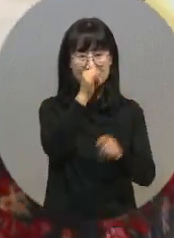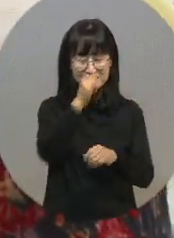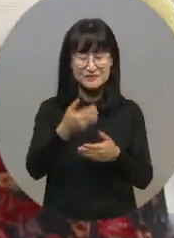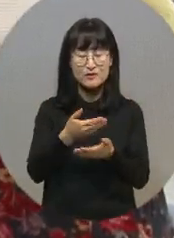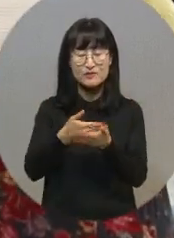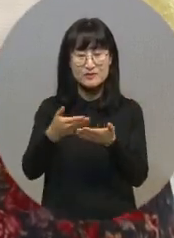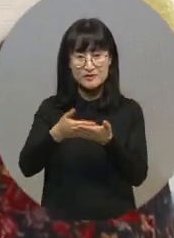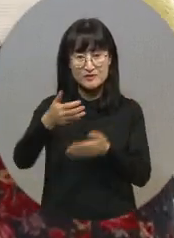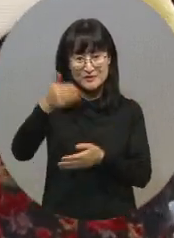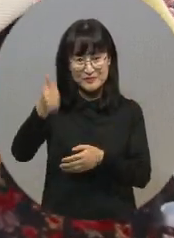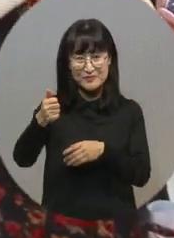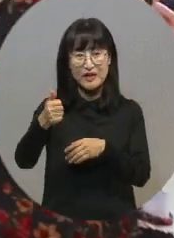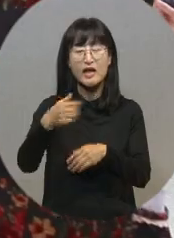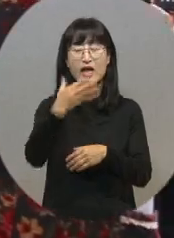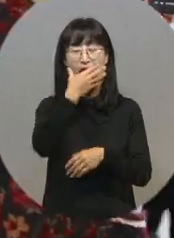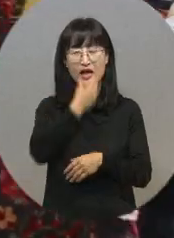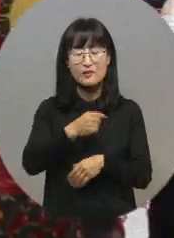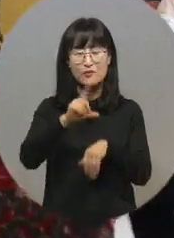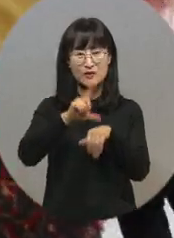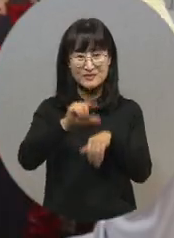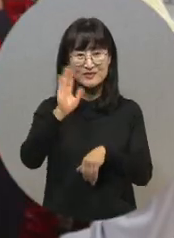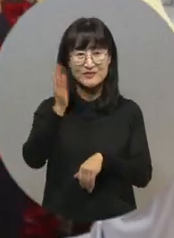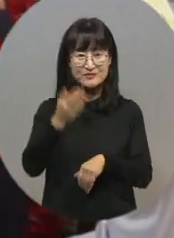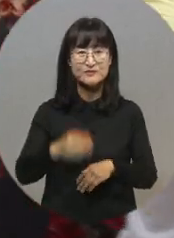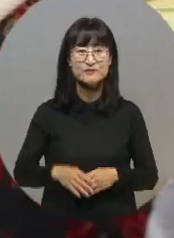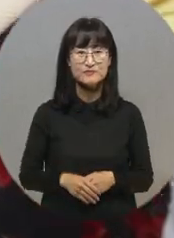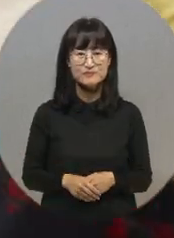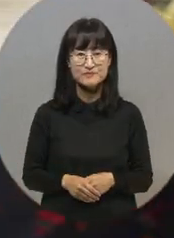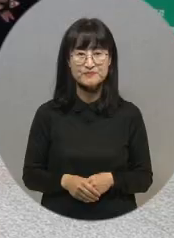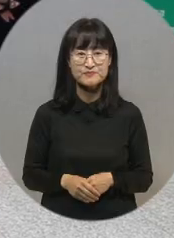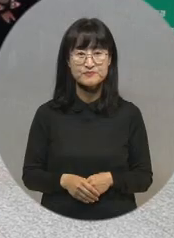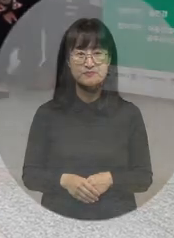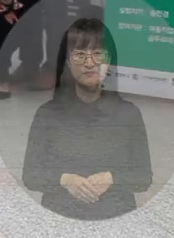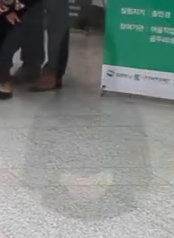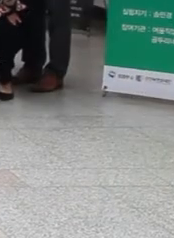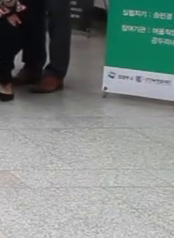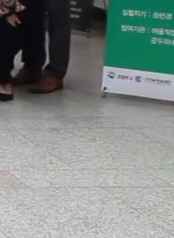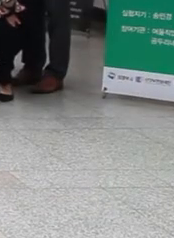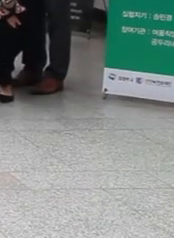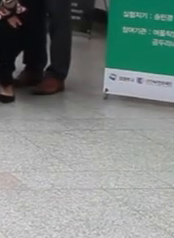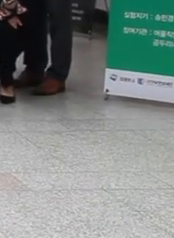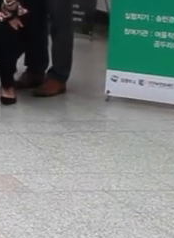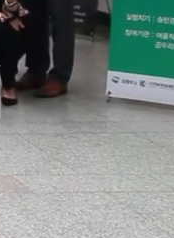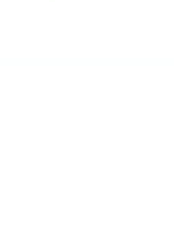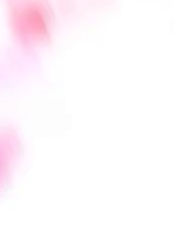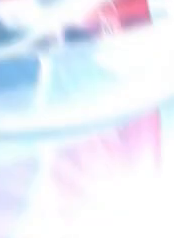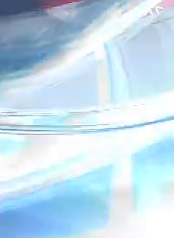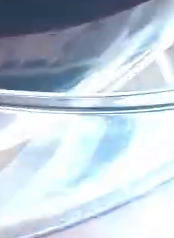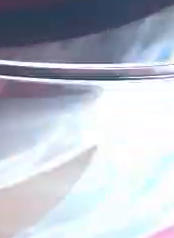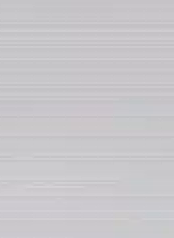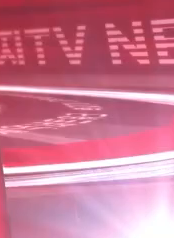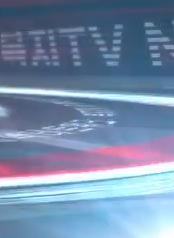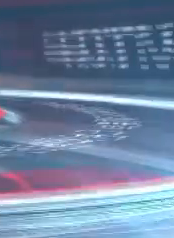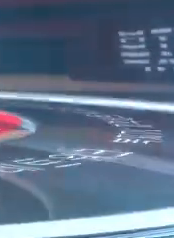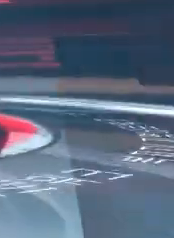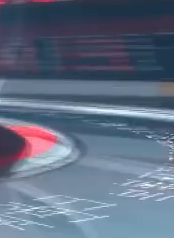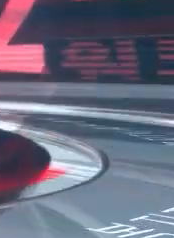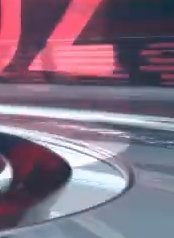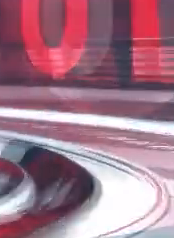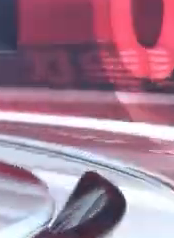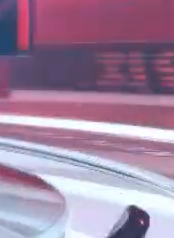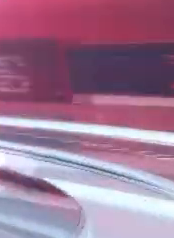작가들에게는 또 하나의 행복한 시간으로 남습니다. 복지TV 경기방송 정우선입니다.